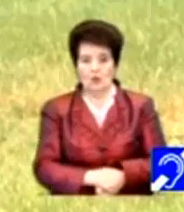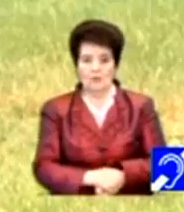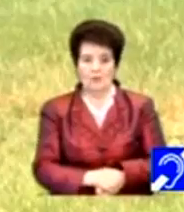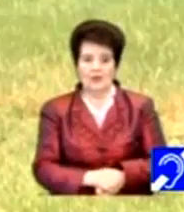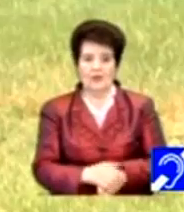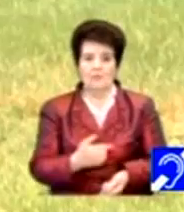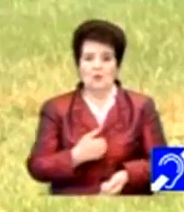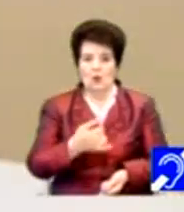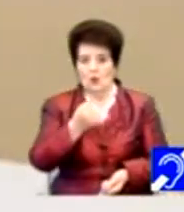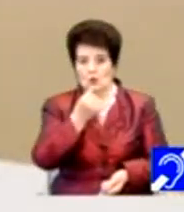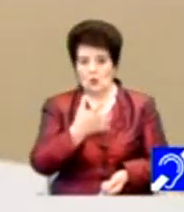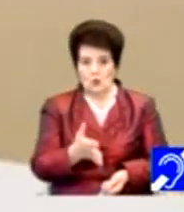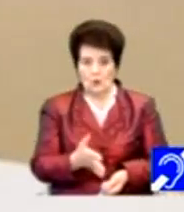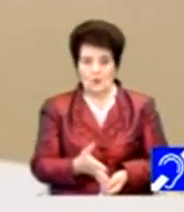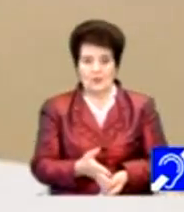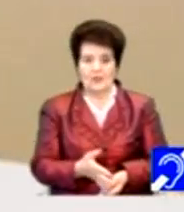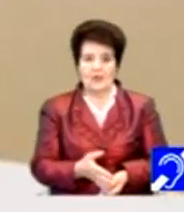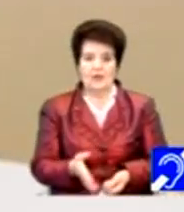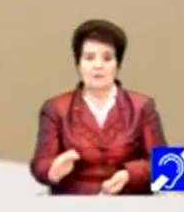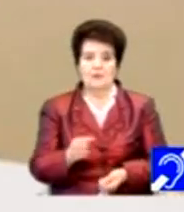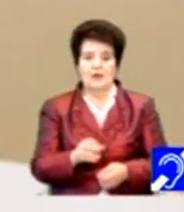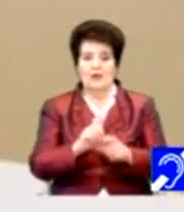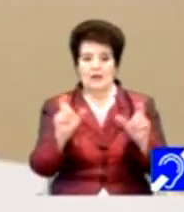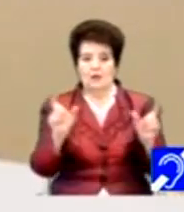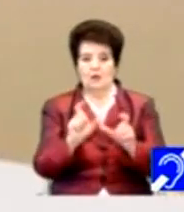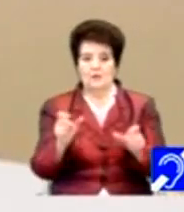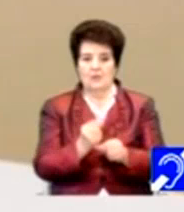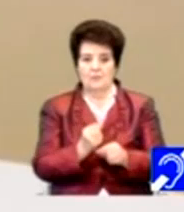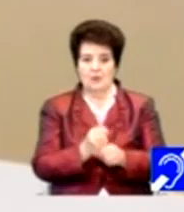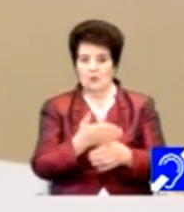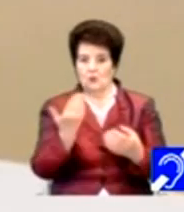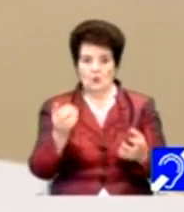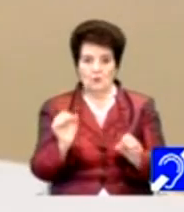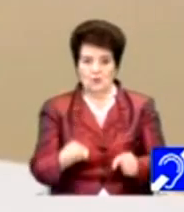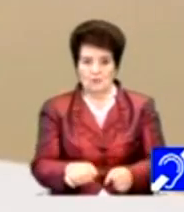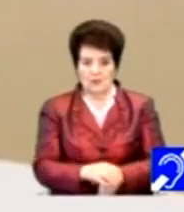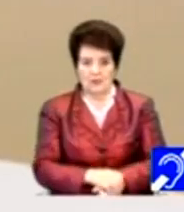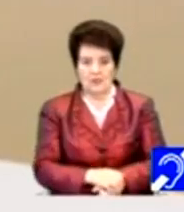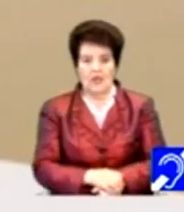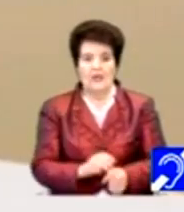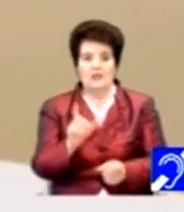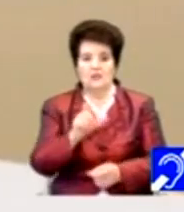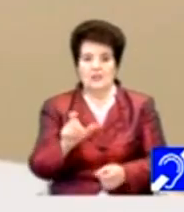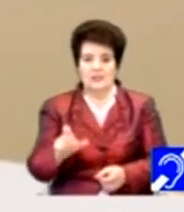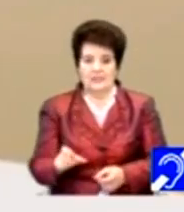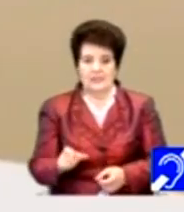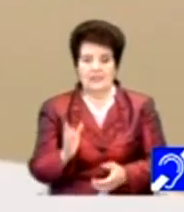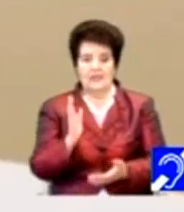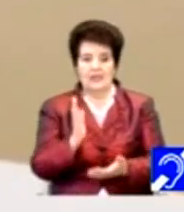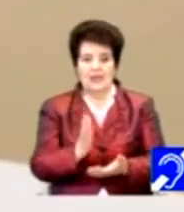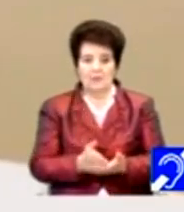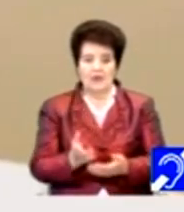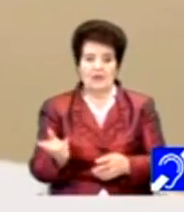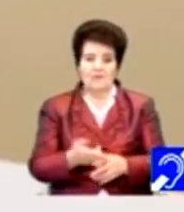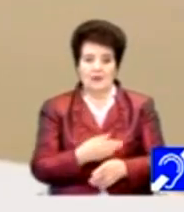Noi nu putem să restricționăm activitățile economice. Nu este posibil. Cetățenii rămân fără surse de